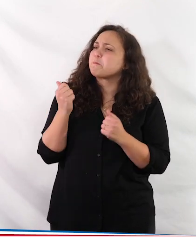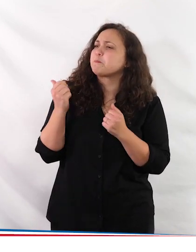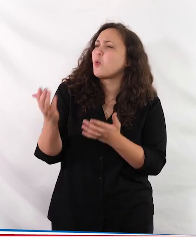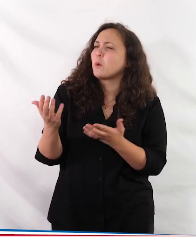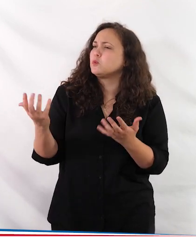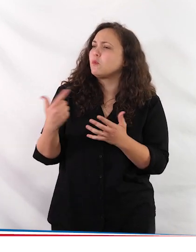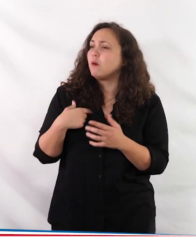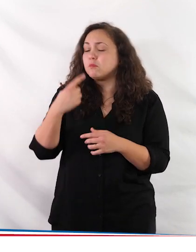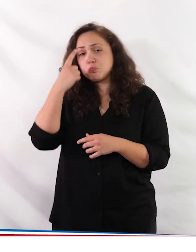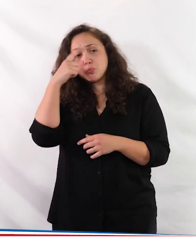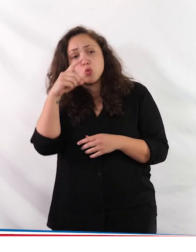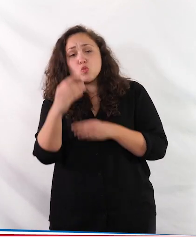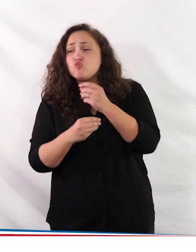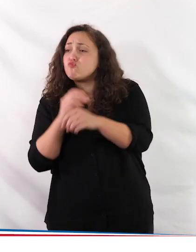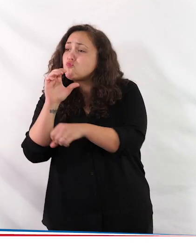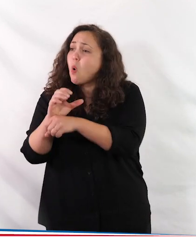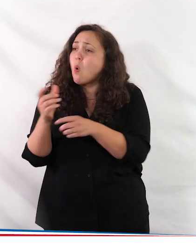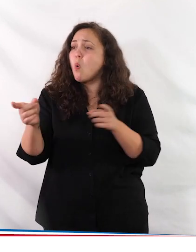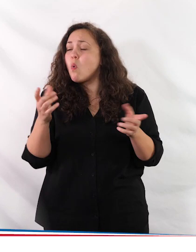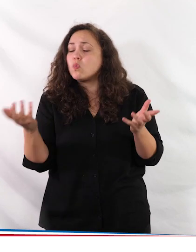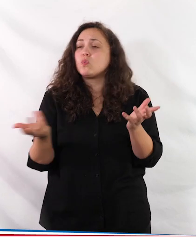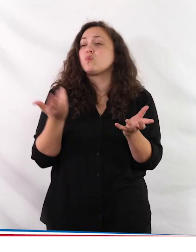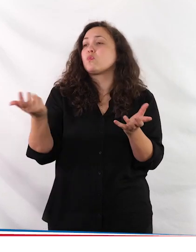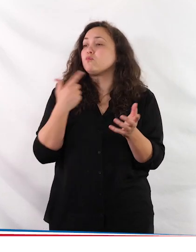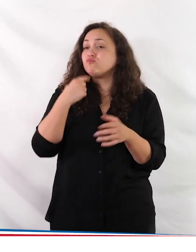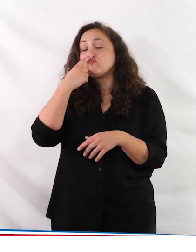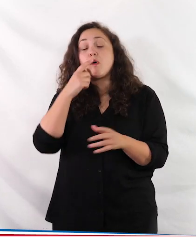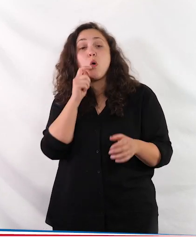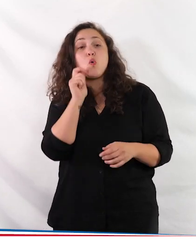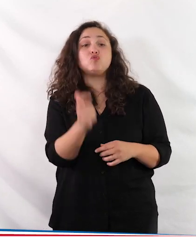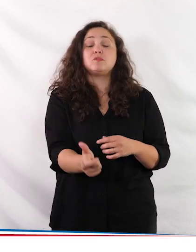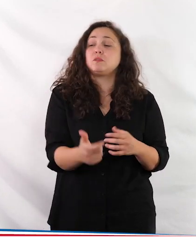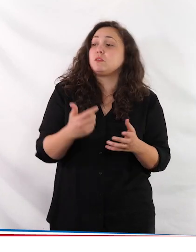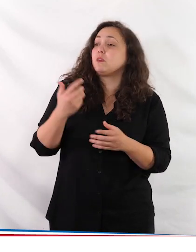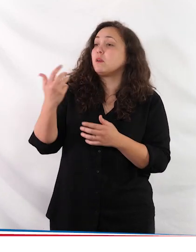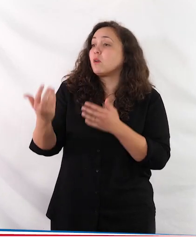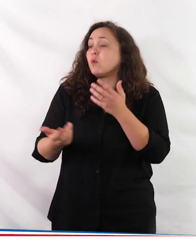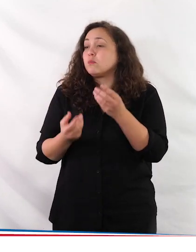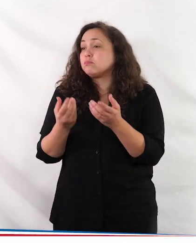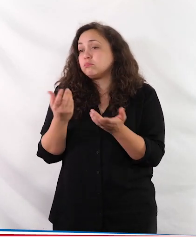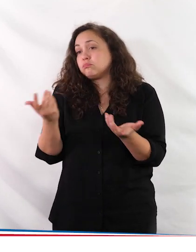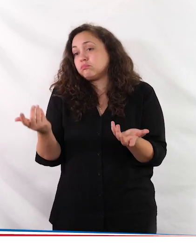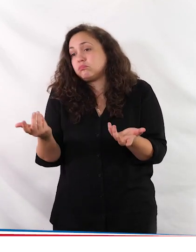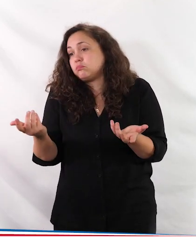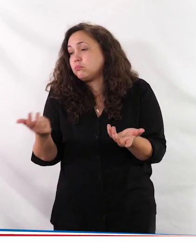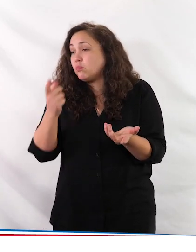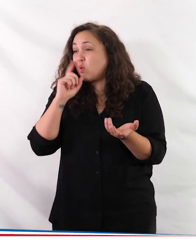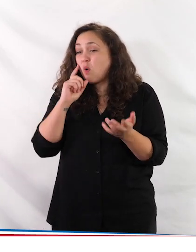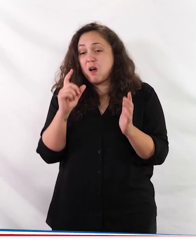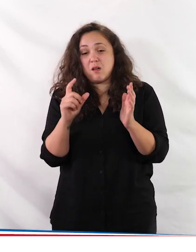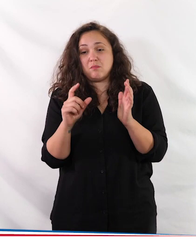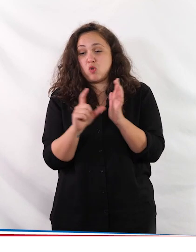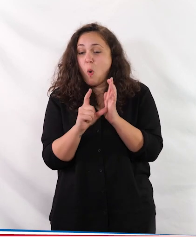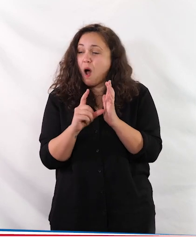Vous, qu'est-ce que vous proposez demain? Vous êtes pour, vous êtes contre cette démarche? Est-ce que c'est quelque chose de logique